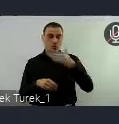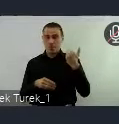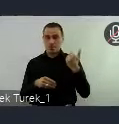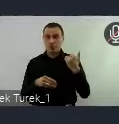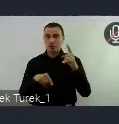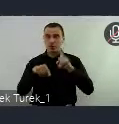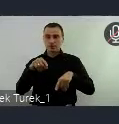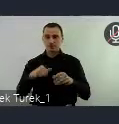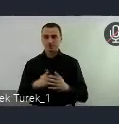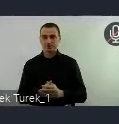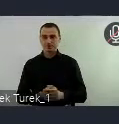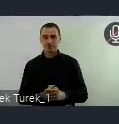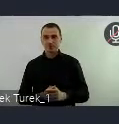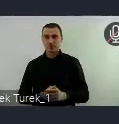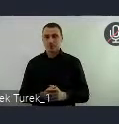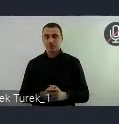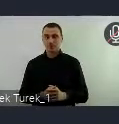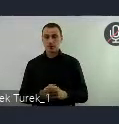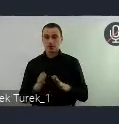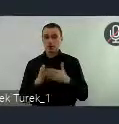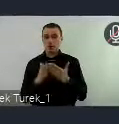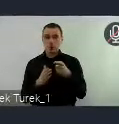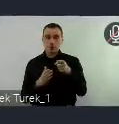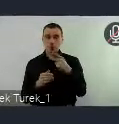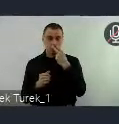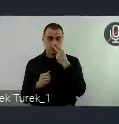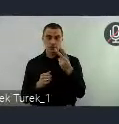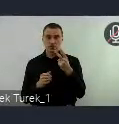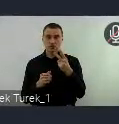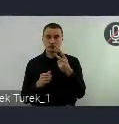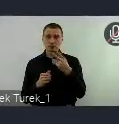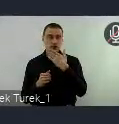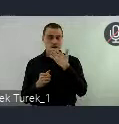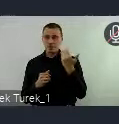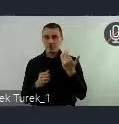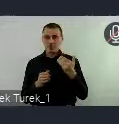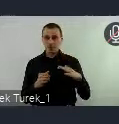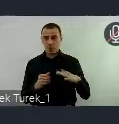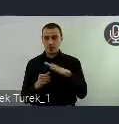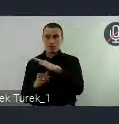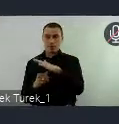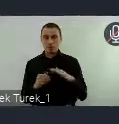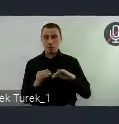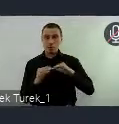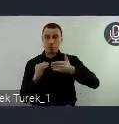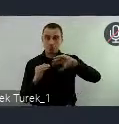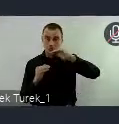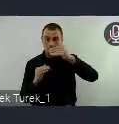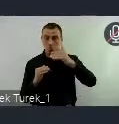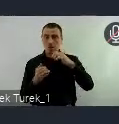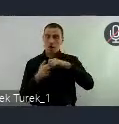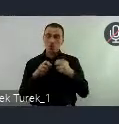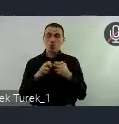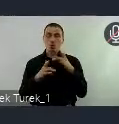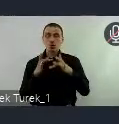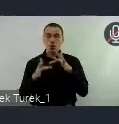jak coś takiego co w ogóle nie jest pochylają w rozumieniu przepisów Prawa budowlanego jest jakimś rodzajem podjazdu być może dla Rovera dla